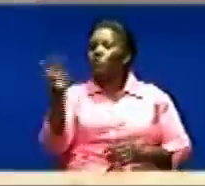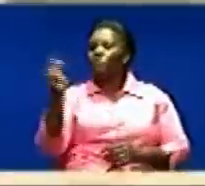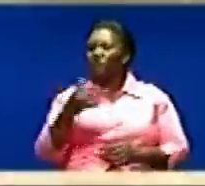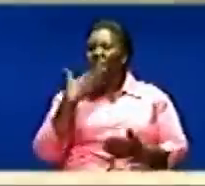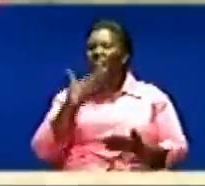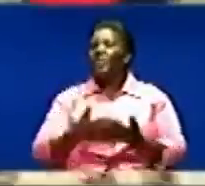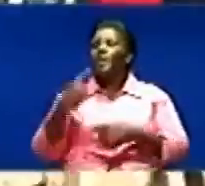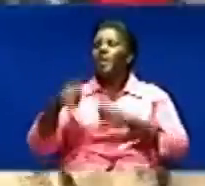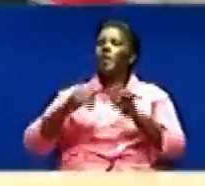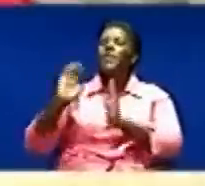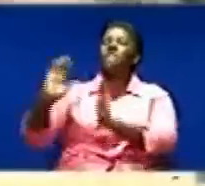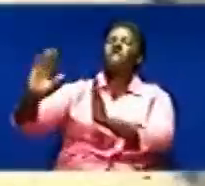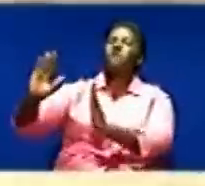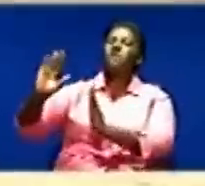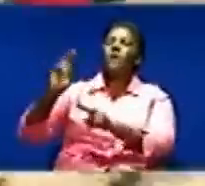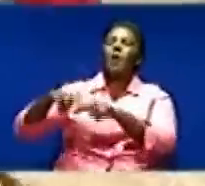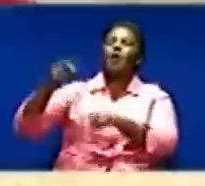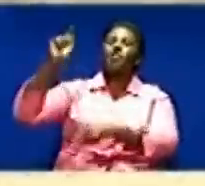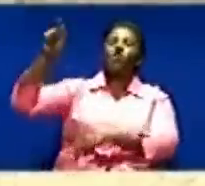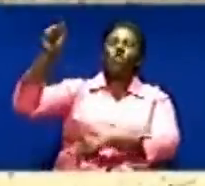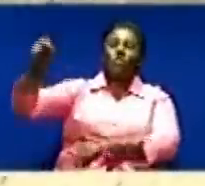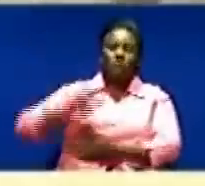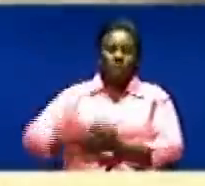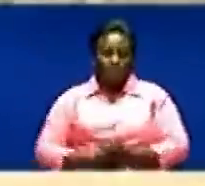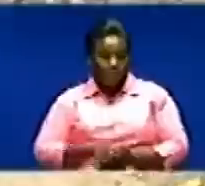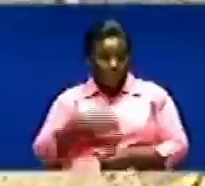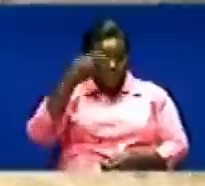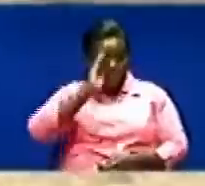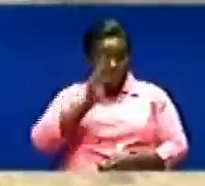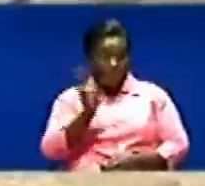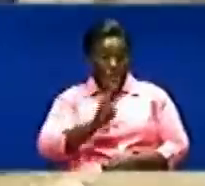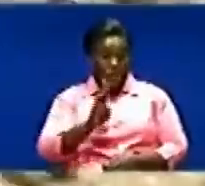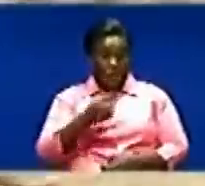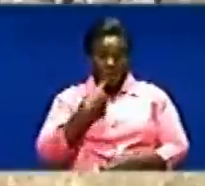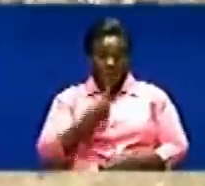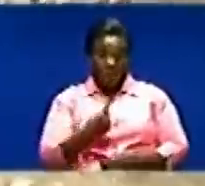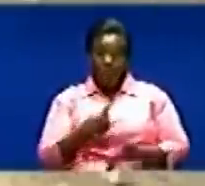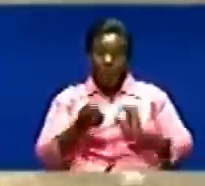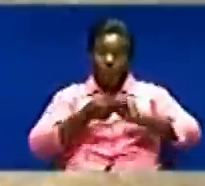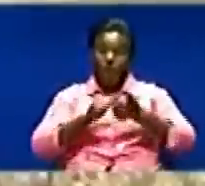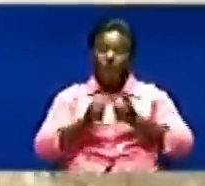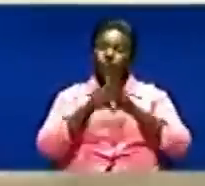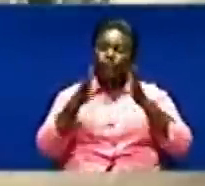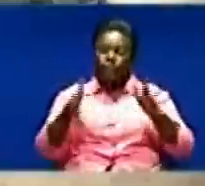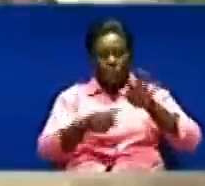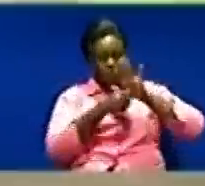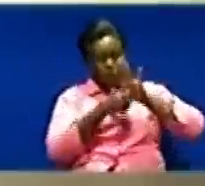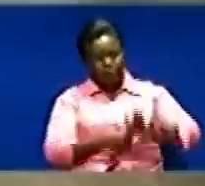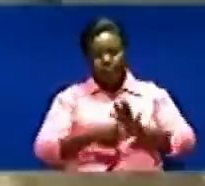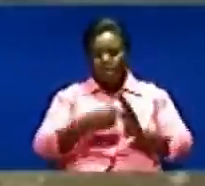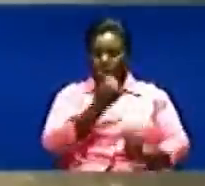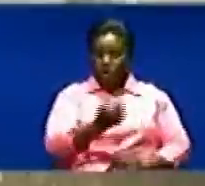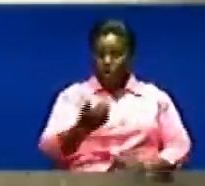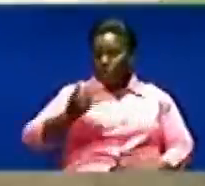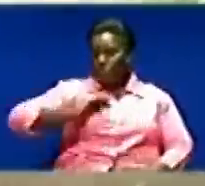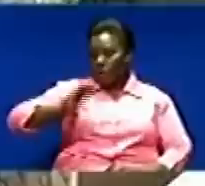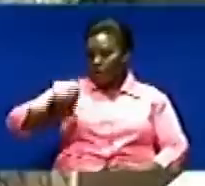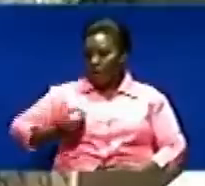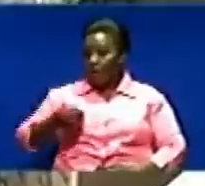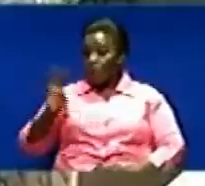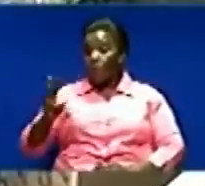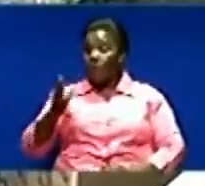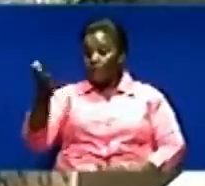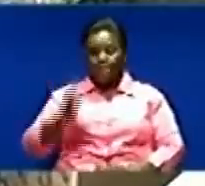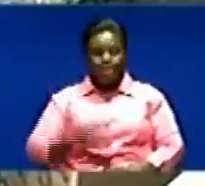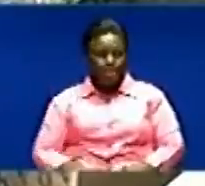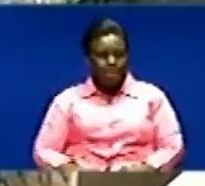huko. Serikali ya wilaya inakiri kuwepo kwa tatizo kubwa la unyanyasaji watoto na wanawake wilayani Hanang. Tuko